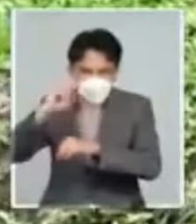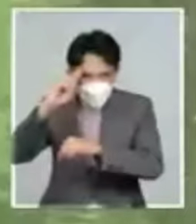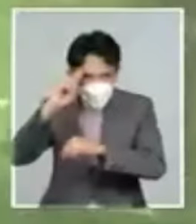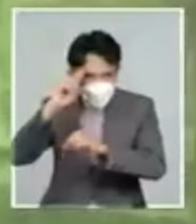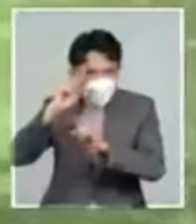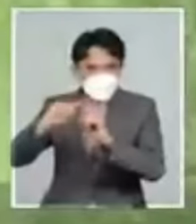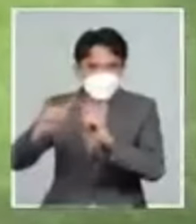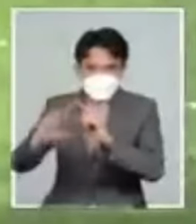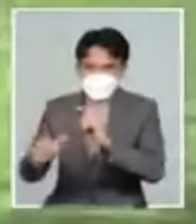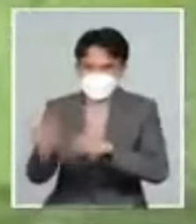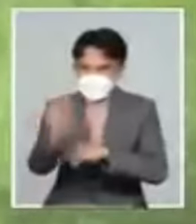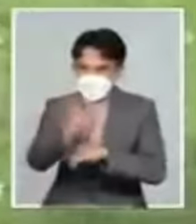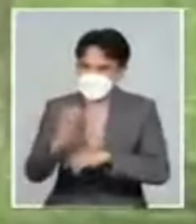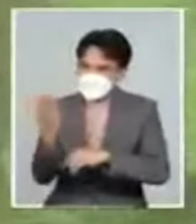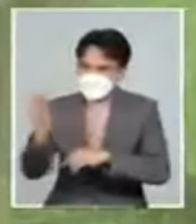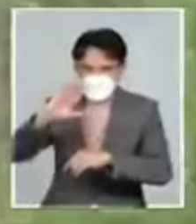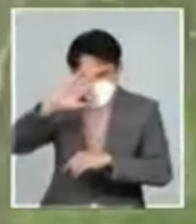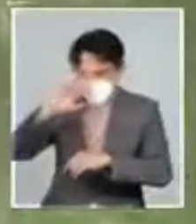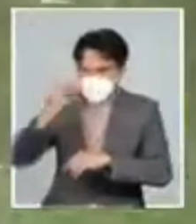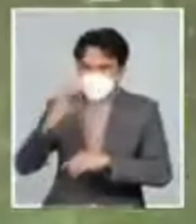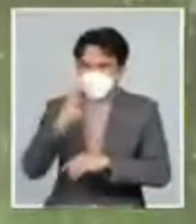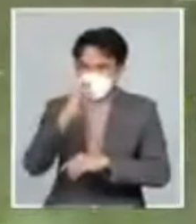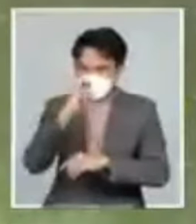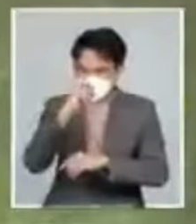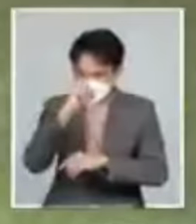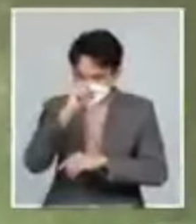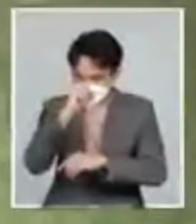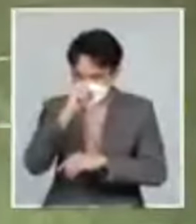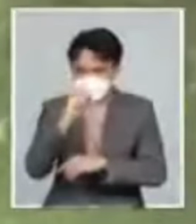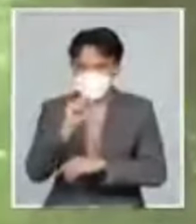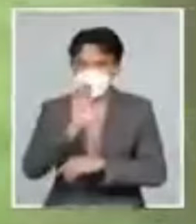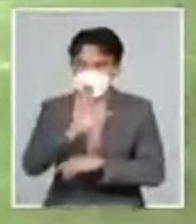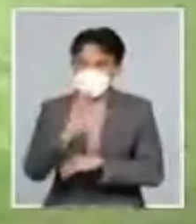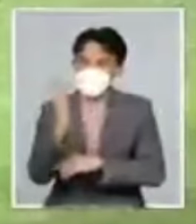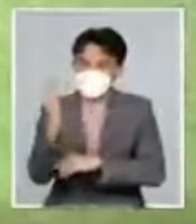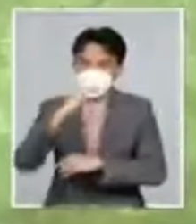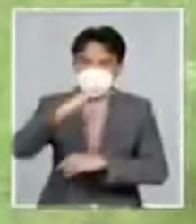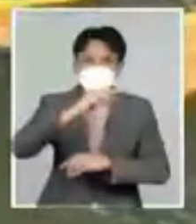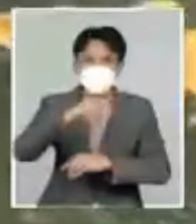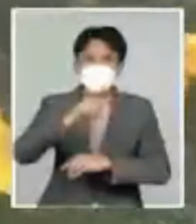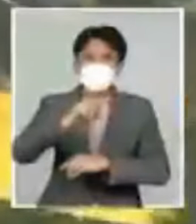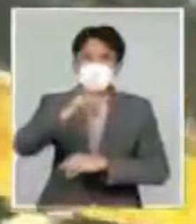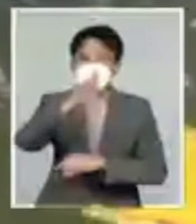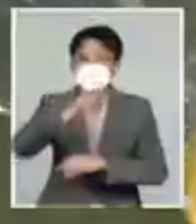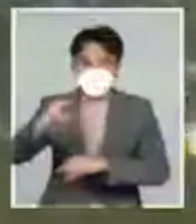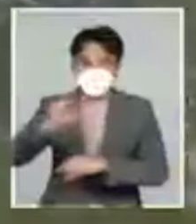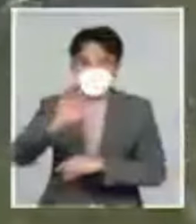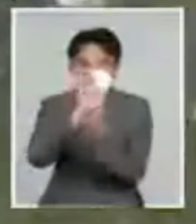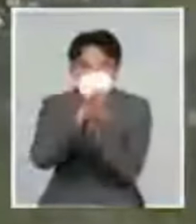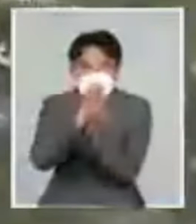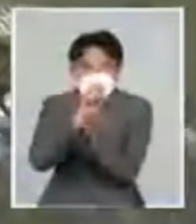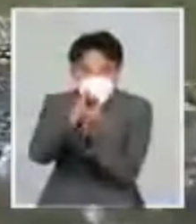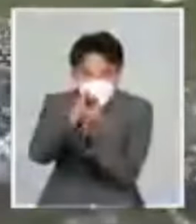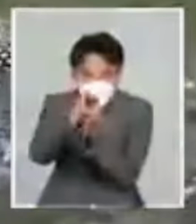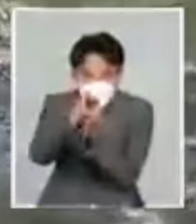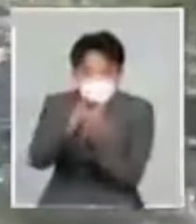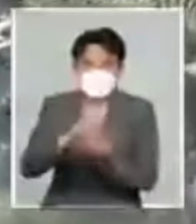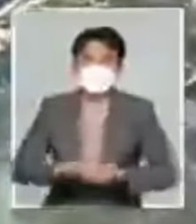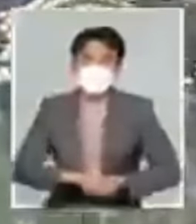ลือดสัตว์พวกนี้ก็เลยไม่ป่วยเริ่มที่จะทดลองความสามารถของโปรตีนในซีร่ามของเงินตัวทองเนี่ยกับแบค